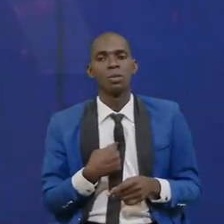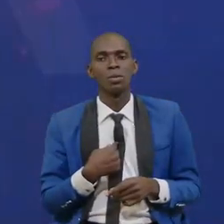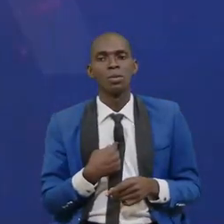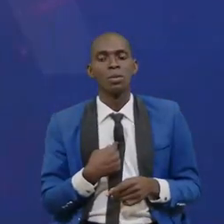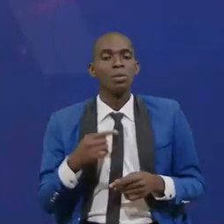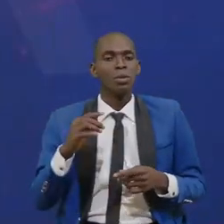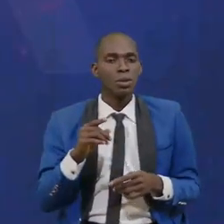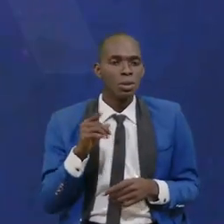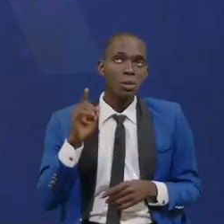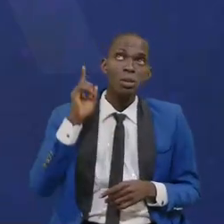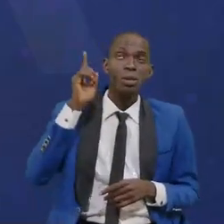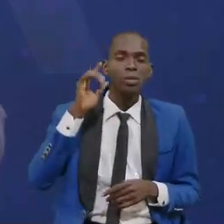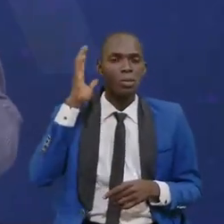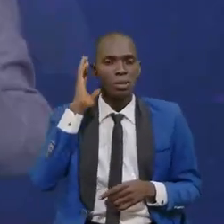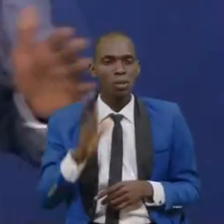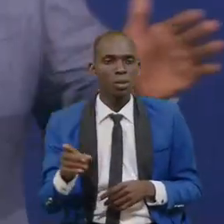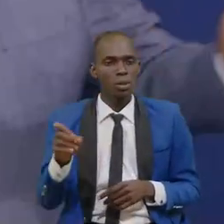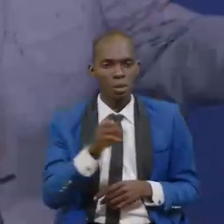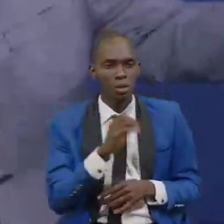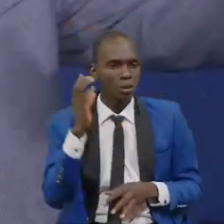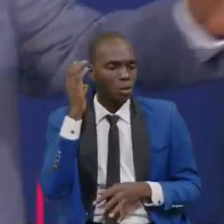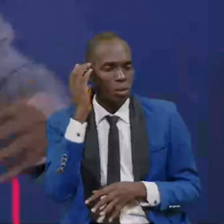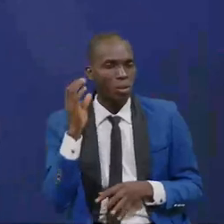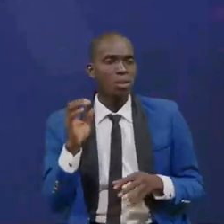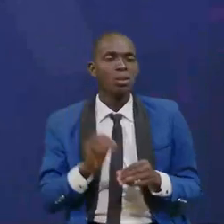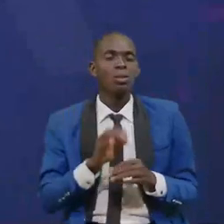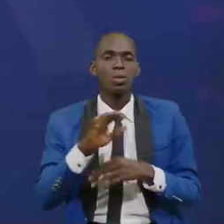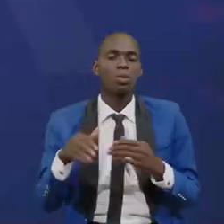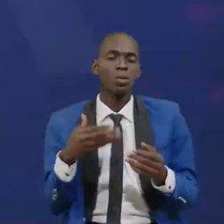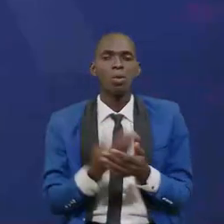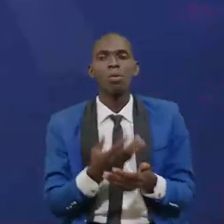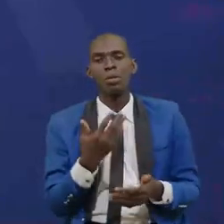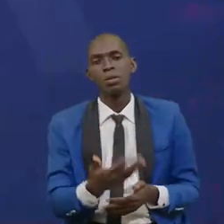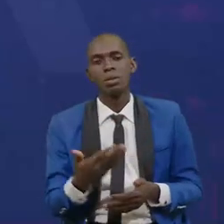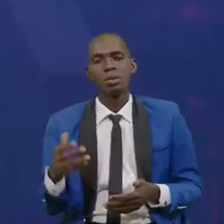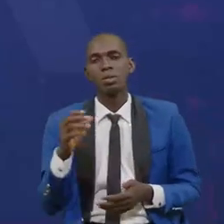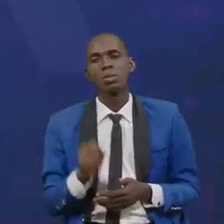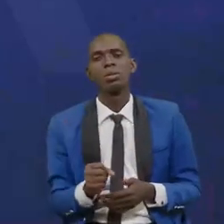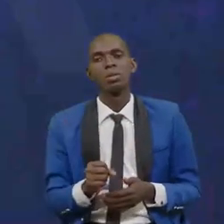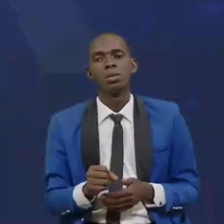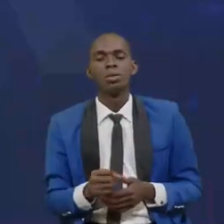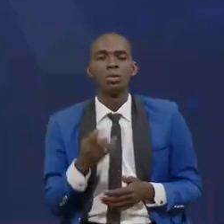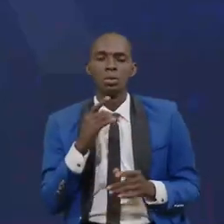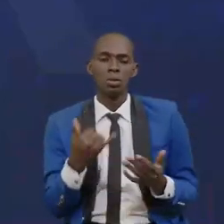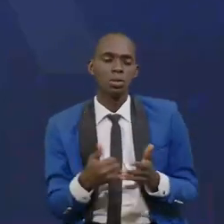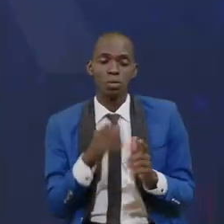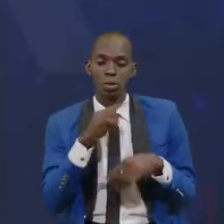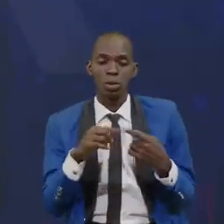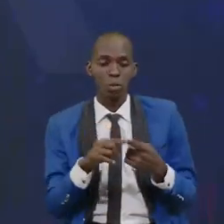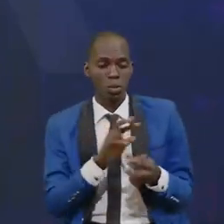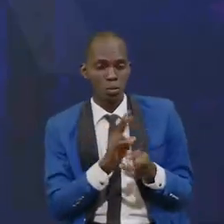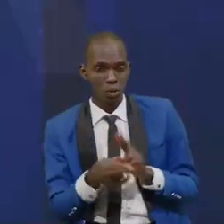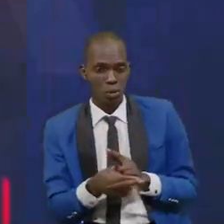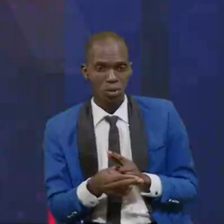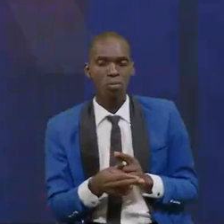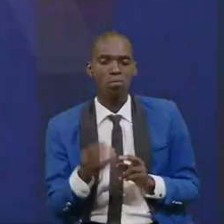comme moi Moïse, vous l'écouterez dans tout ce qu'il vous dira. » Vous voyez, parler de la repentance, écoutez,